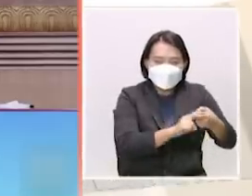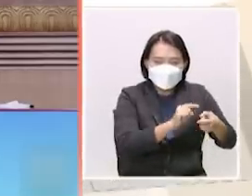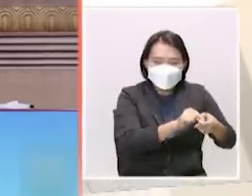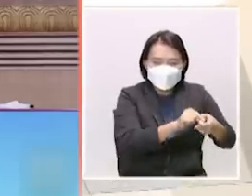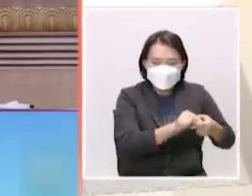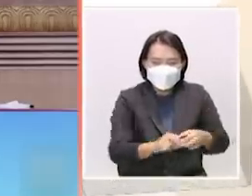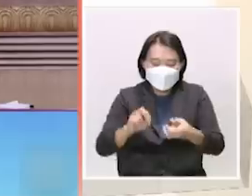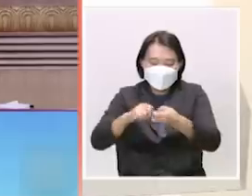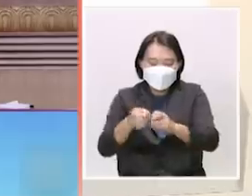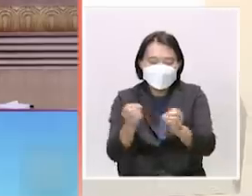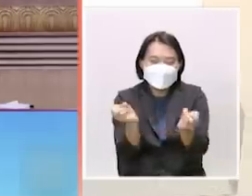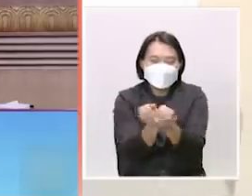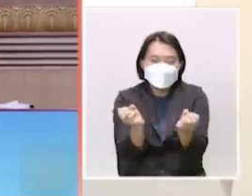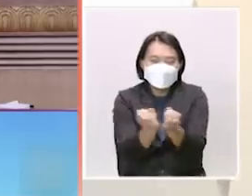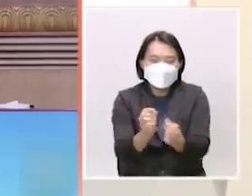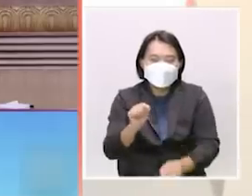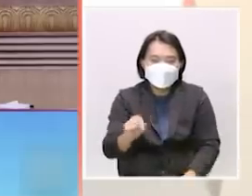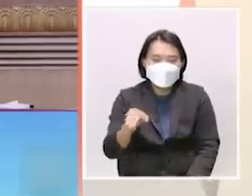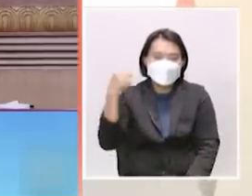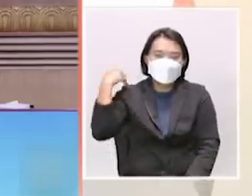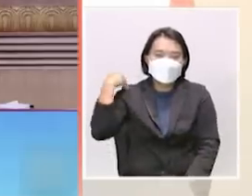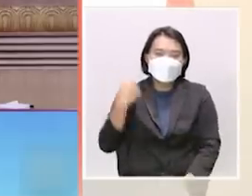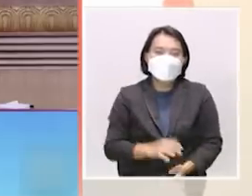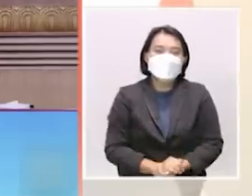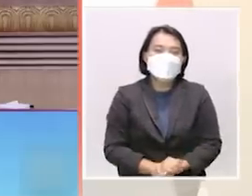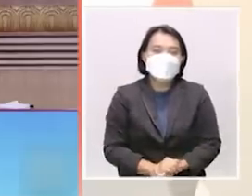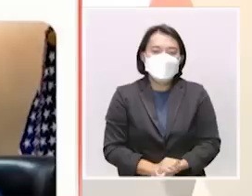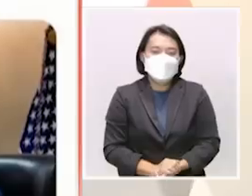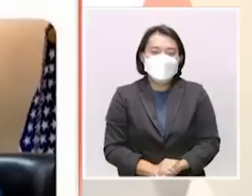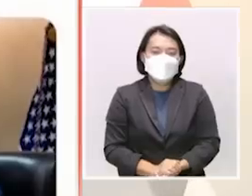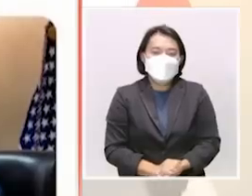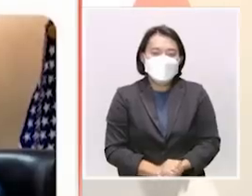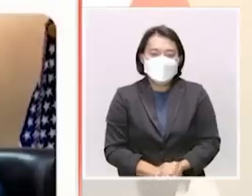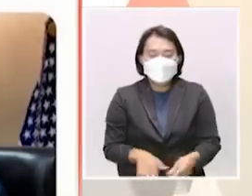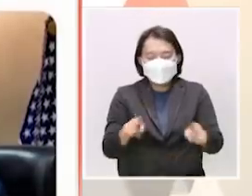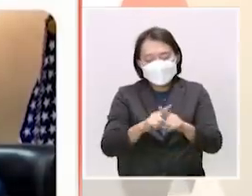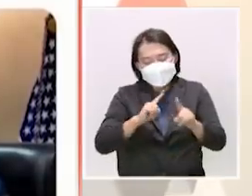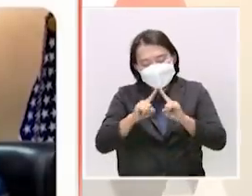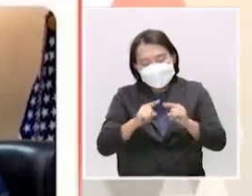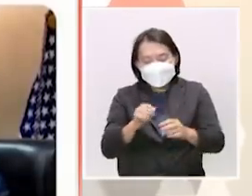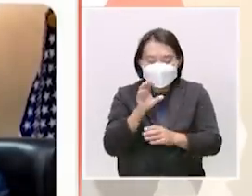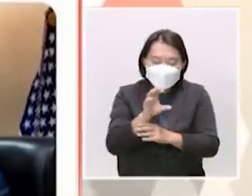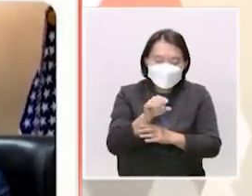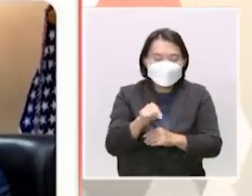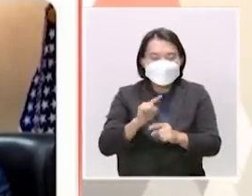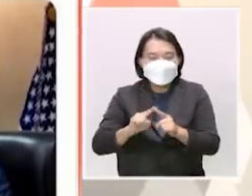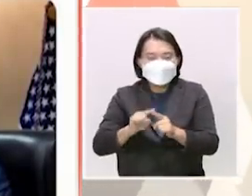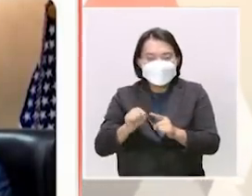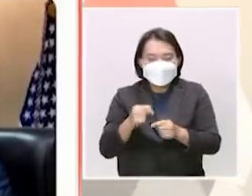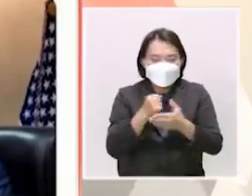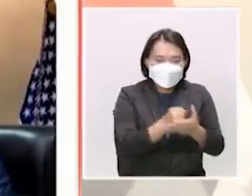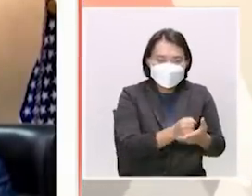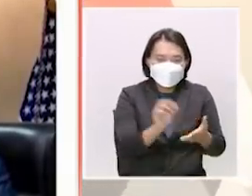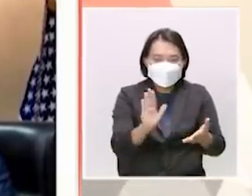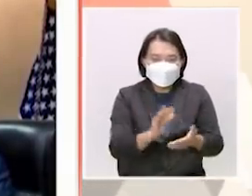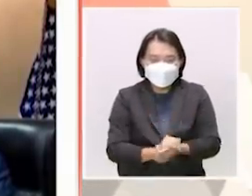ผ่อน poetsบอะไรข้มาซึ่งมัก็เป็นการคู่ใกๆ ว่าอย่เข้าไปช่วย